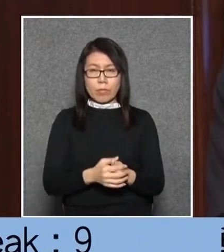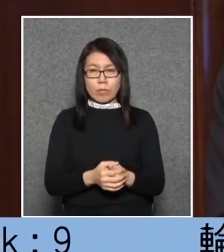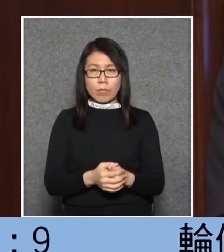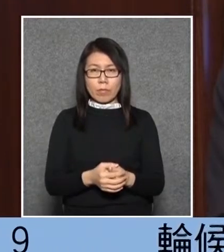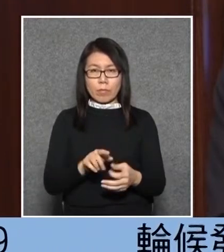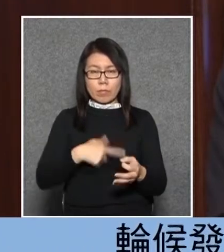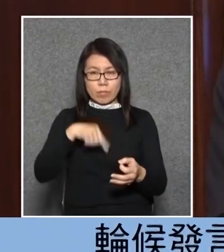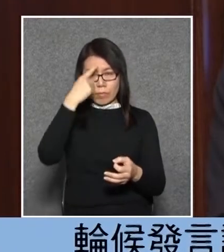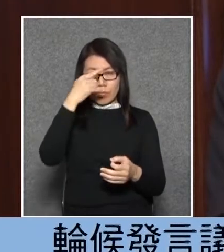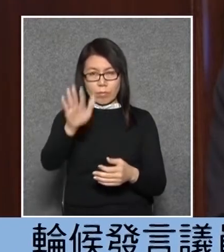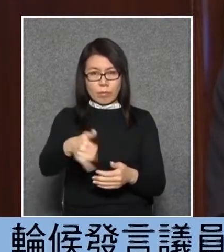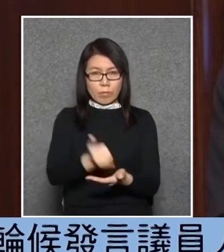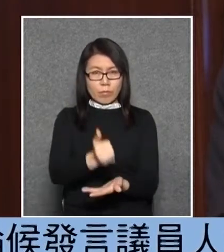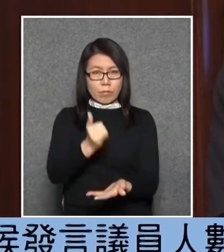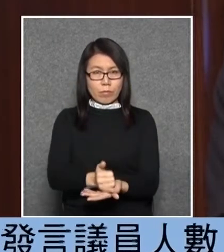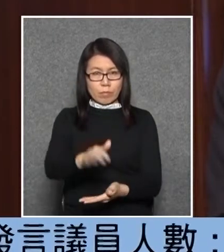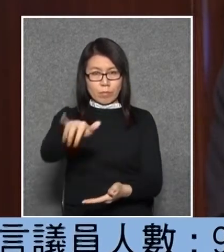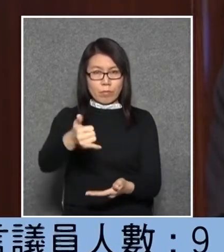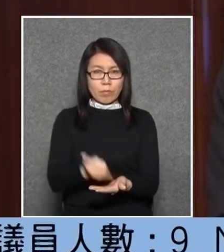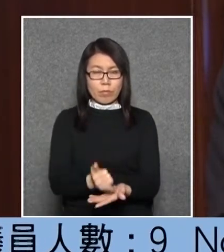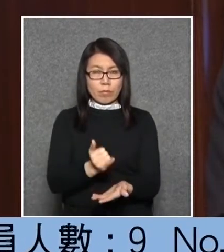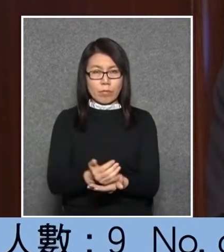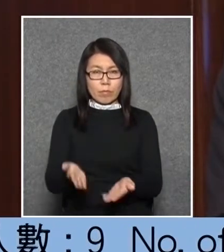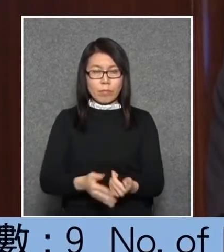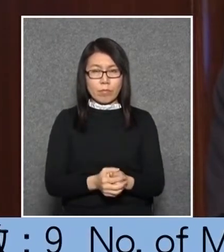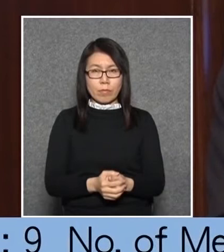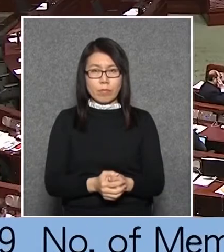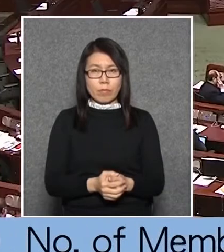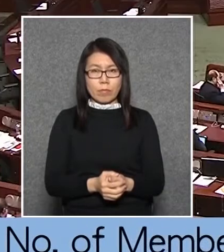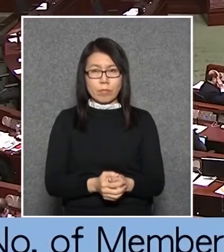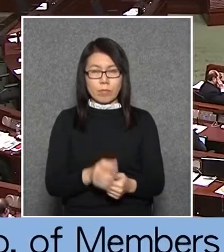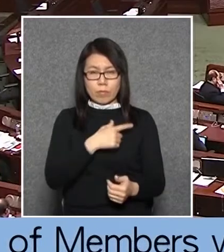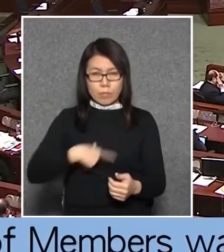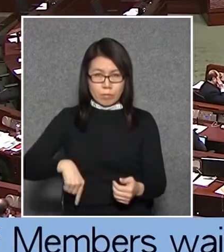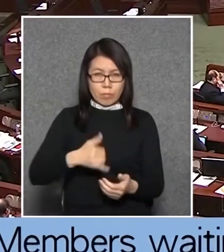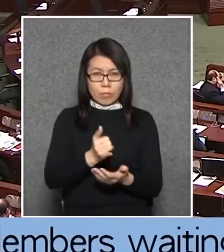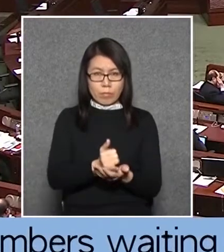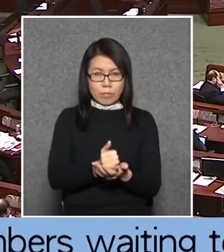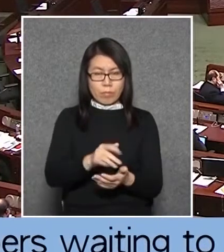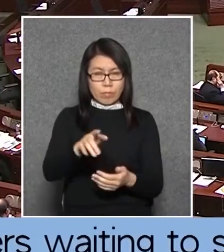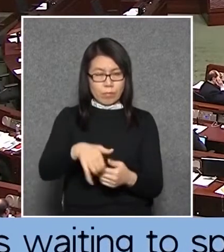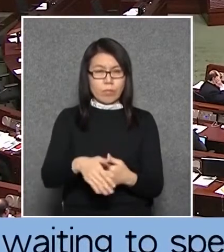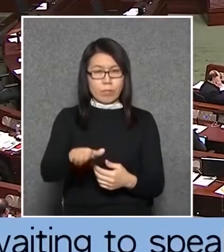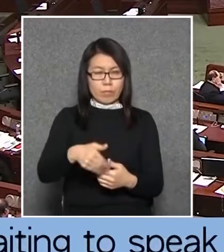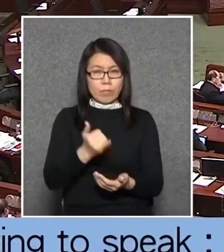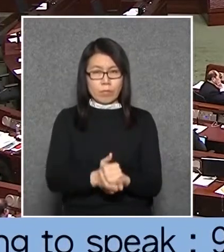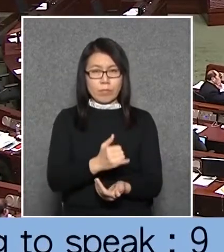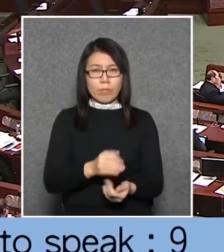梁国雄议员，请你翻回座位。 咁我企喺度开得先。 梁国雄议员，请你翻回座位。